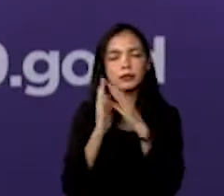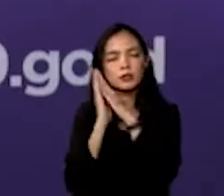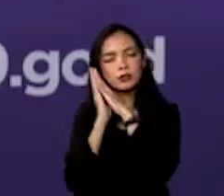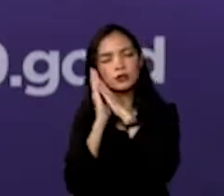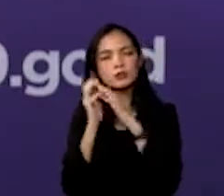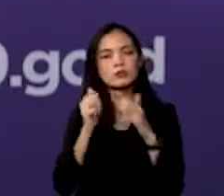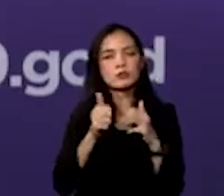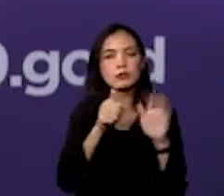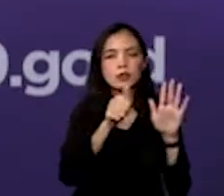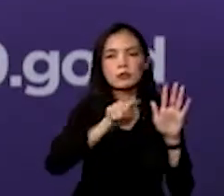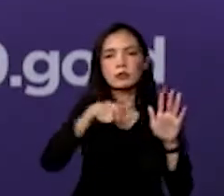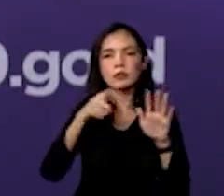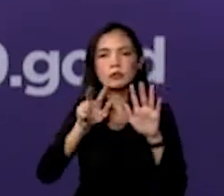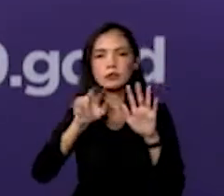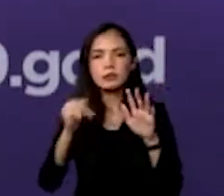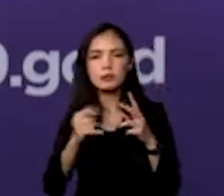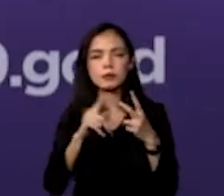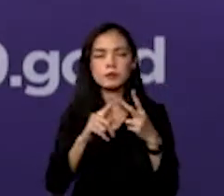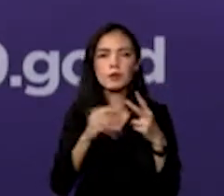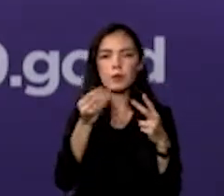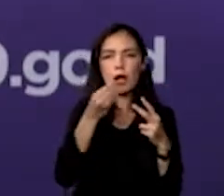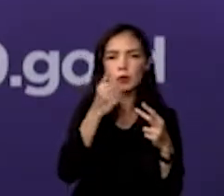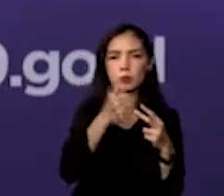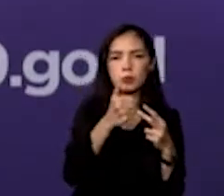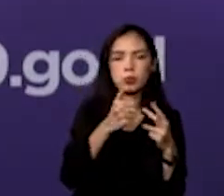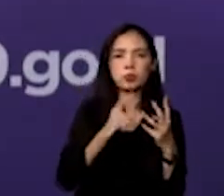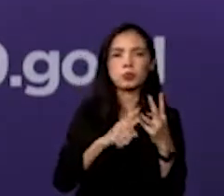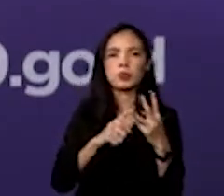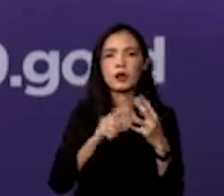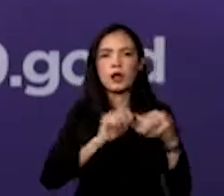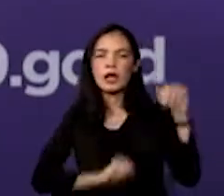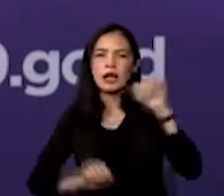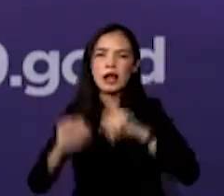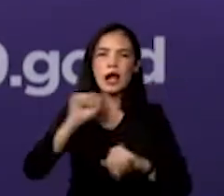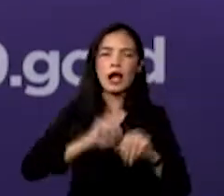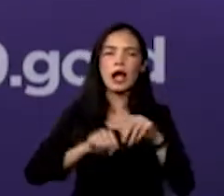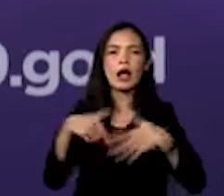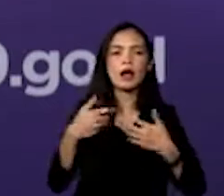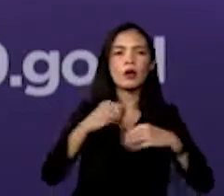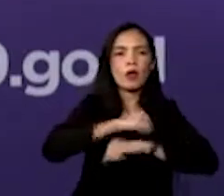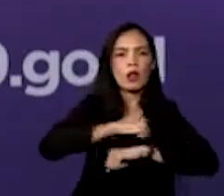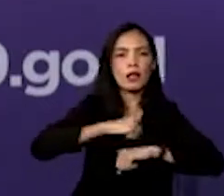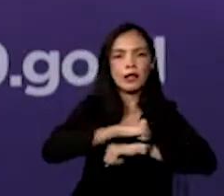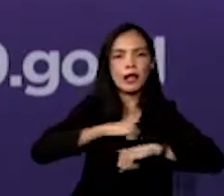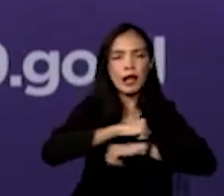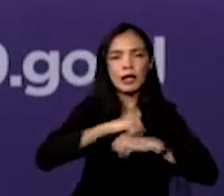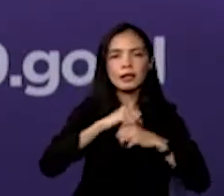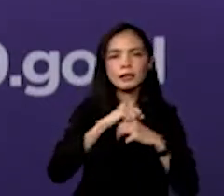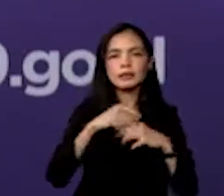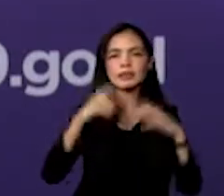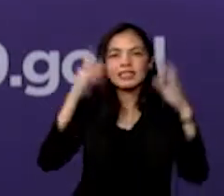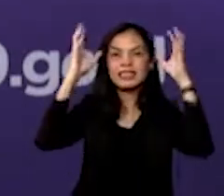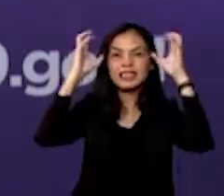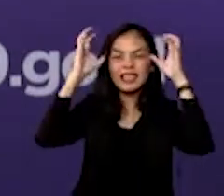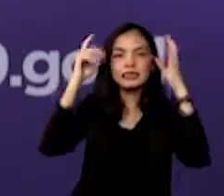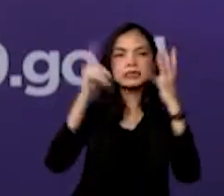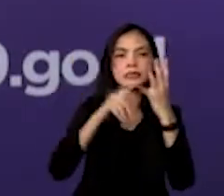Makan yang baik melakukan gerak atau olahraga dan stres kita